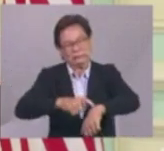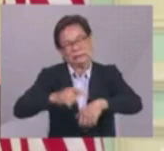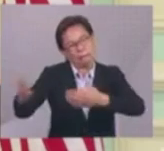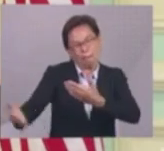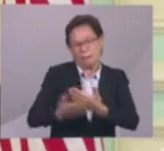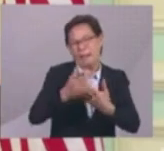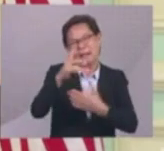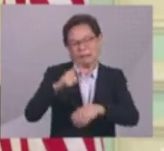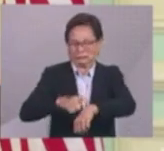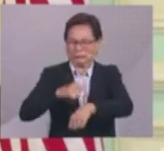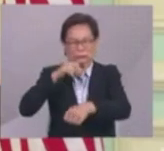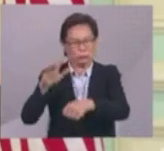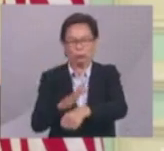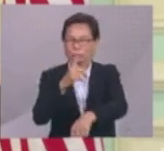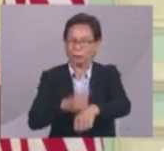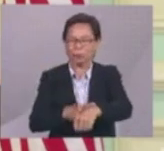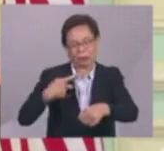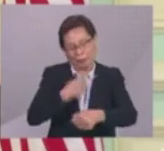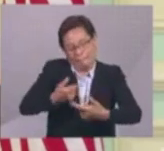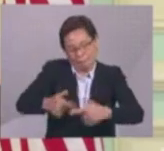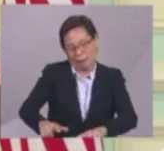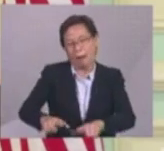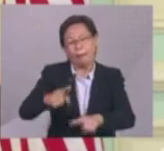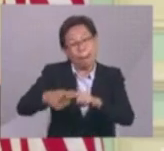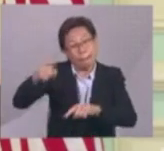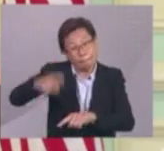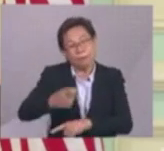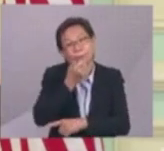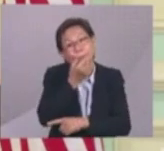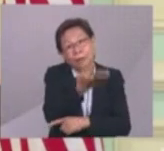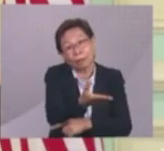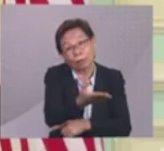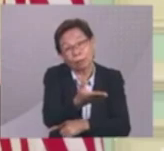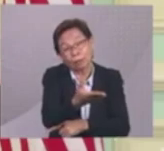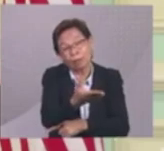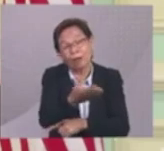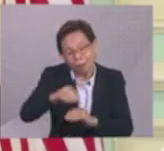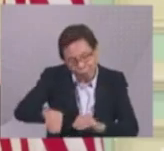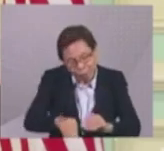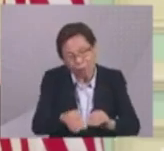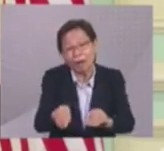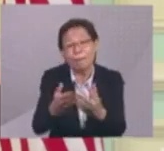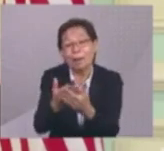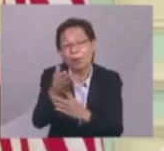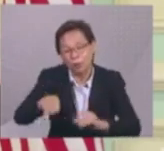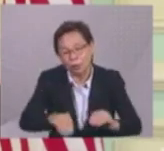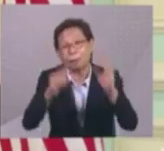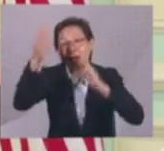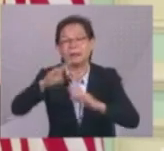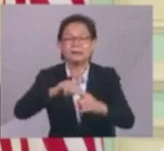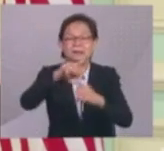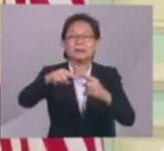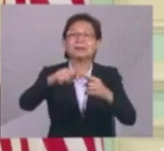balik, jadi kita benarkan. Tetapi mesti maklumkan melalui Gerak Malaysia tentang tarikh